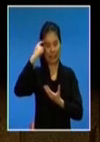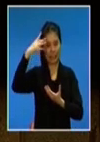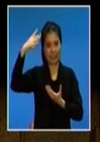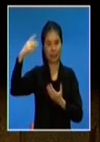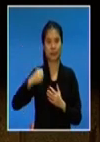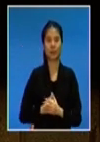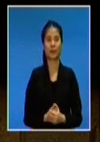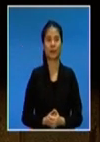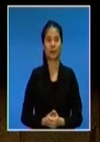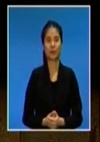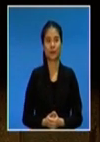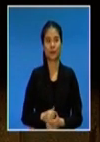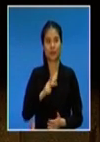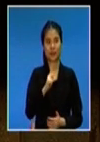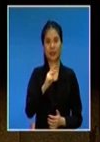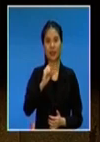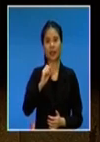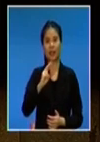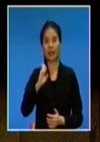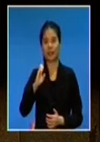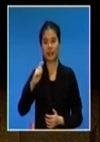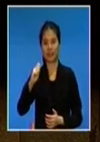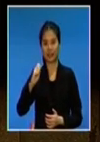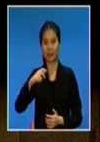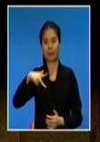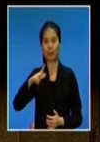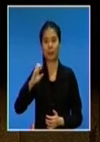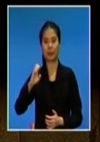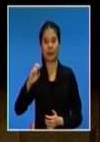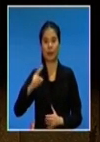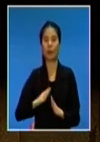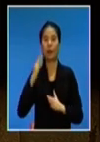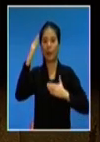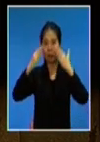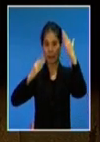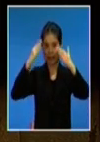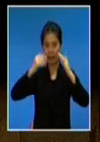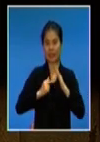ครับท่านกสิทธิ์พิรมขออนุญาตที่เอ่ยนามฮะยกตัวอย่างประเทศมาเลเซีย